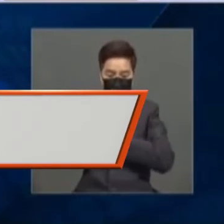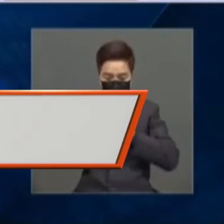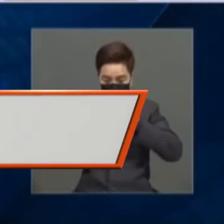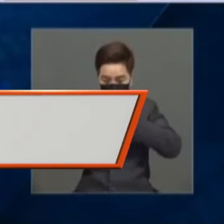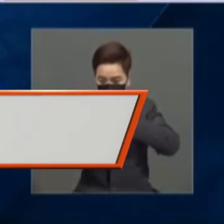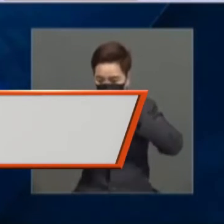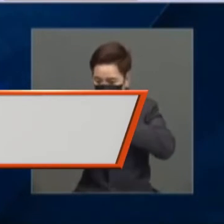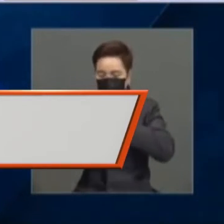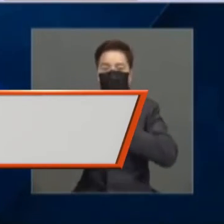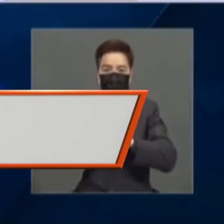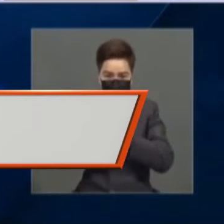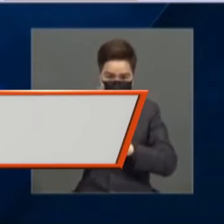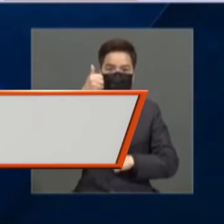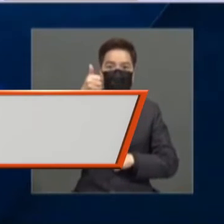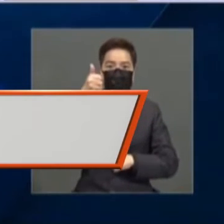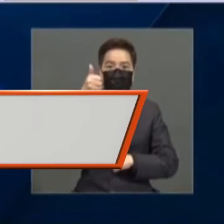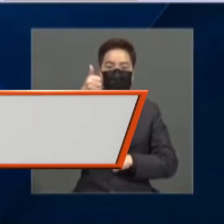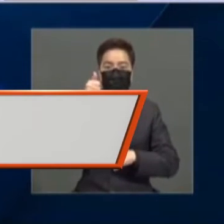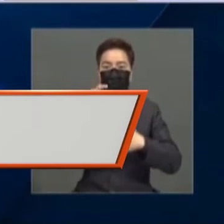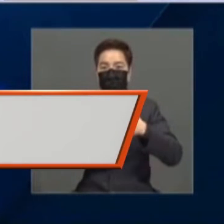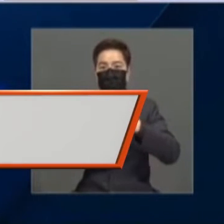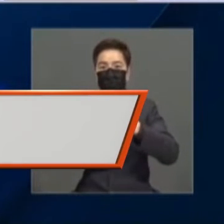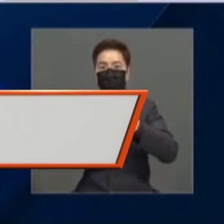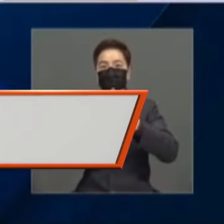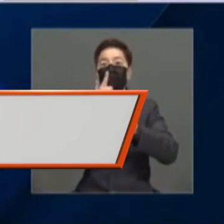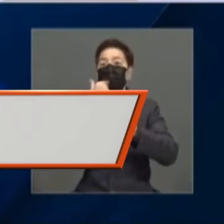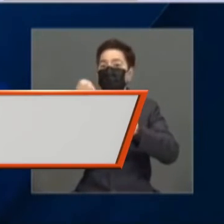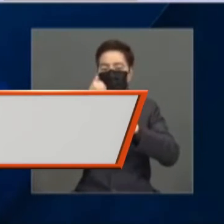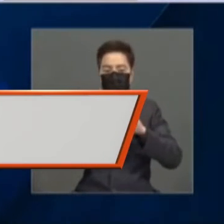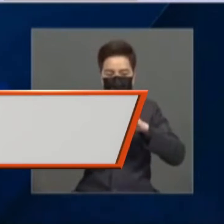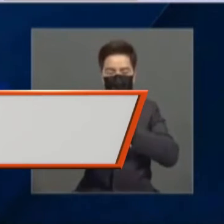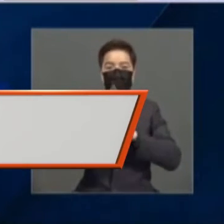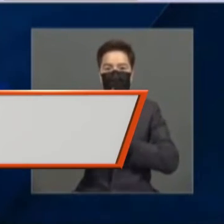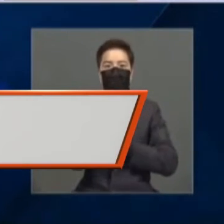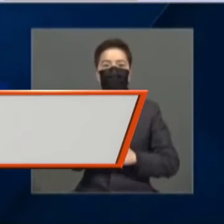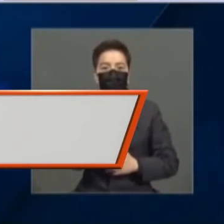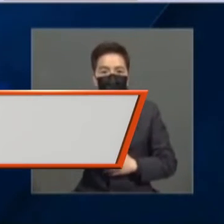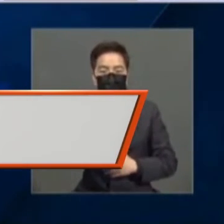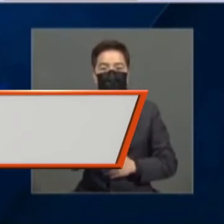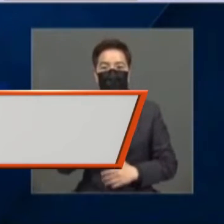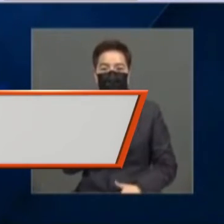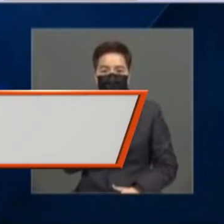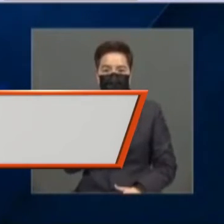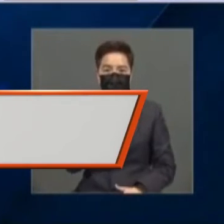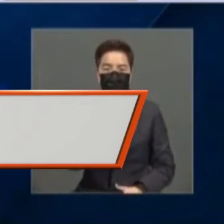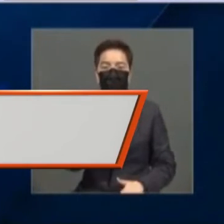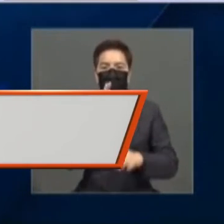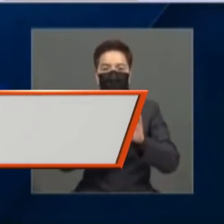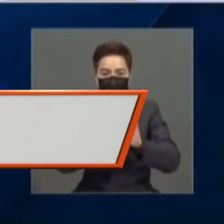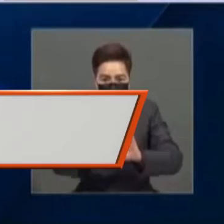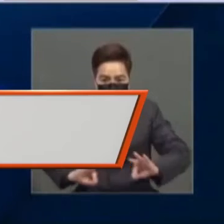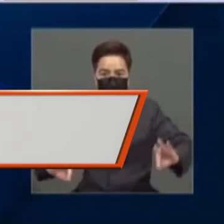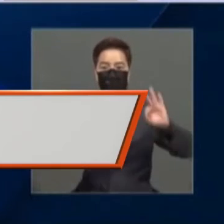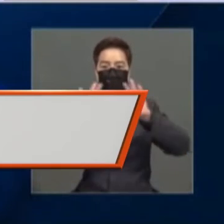ได้นะครับควบคุมสูงสุดและเข้มงวดไปยังพื้นที่อื่นได้แต่ว่าต้องขอความร่วมมือเดินทางเฉพาะที่มีเหตุจ